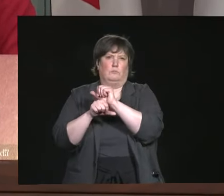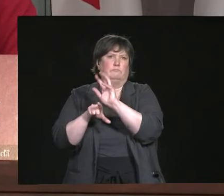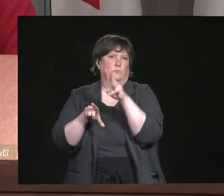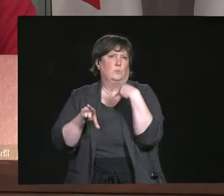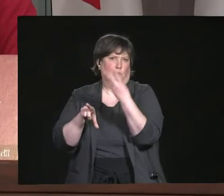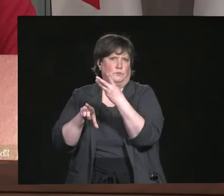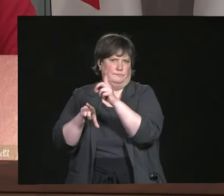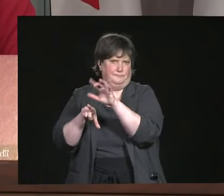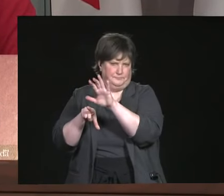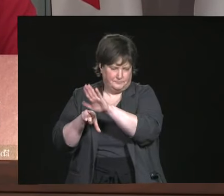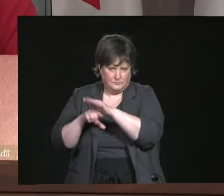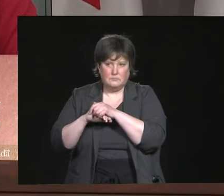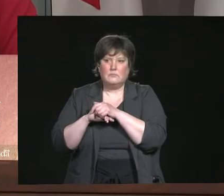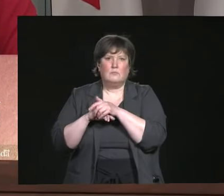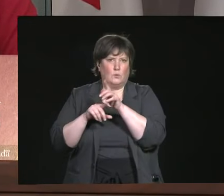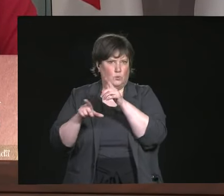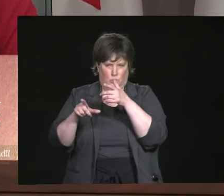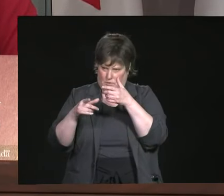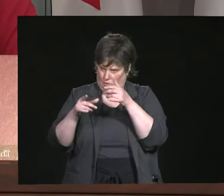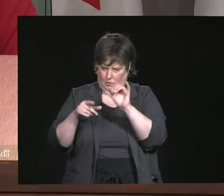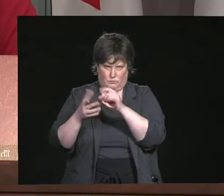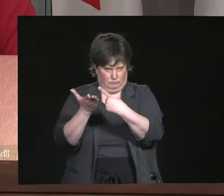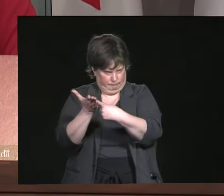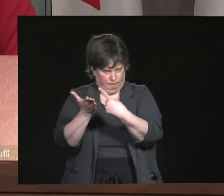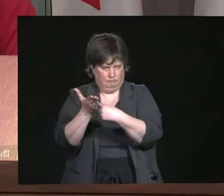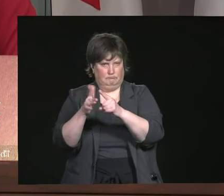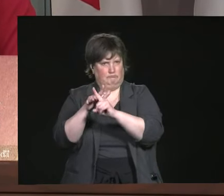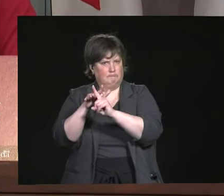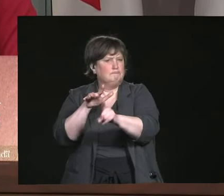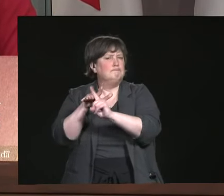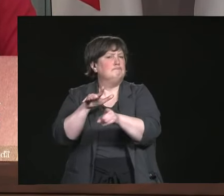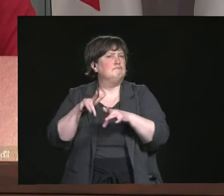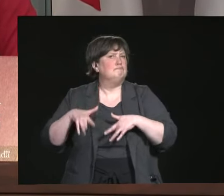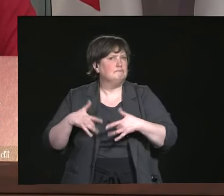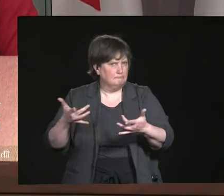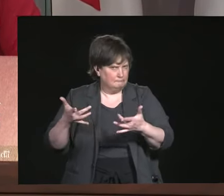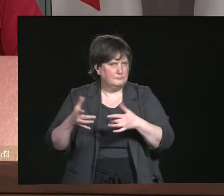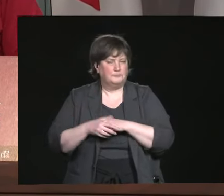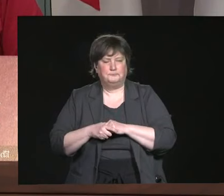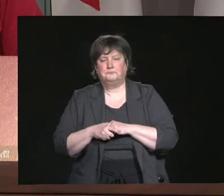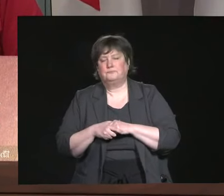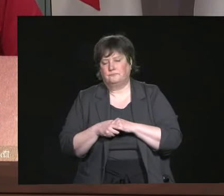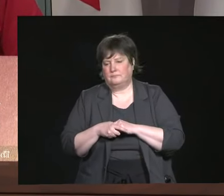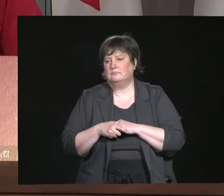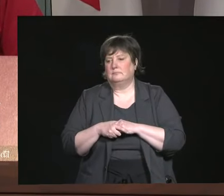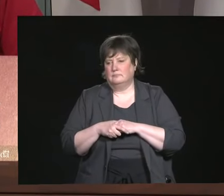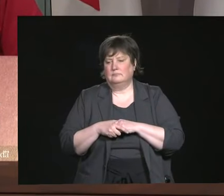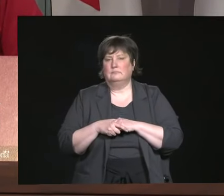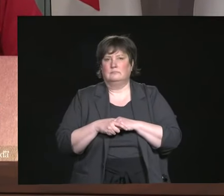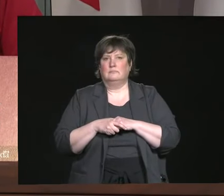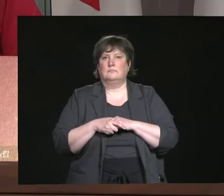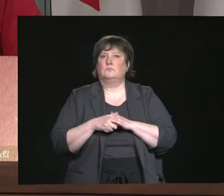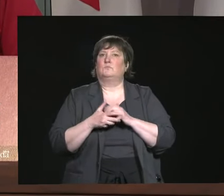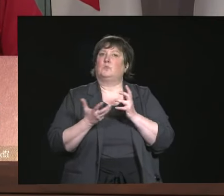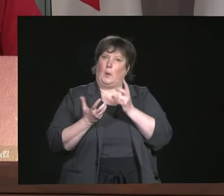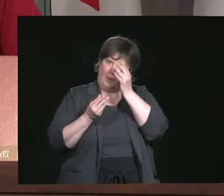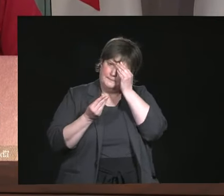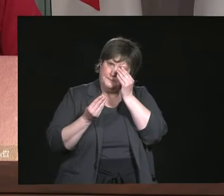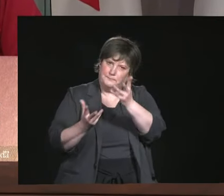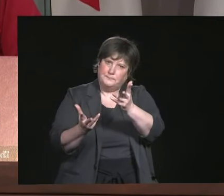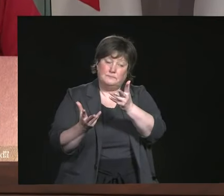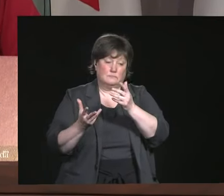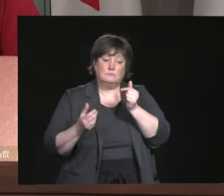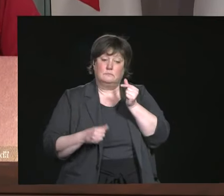peux assurer les Canadiens que le Canada prend au sérieux nos obligations